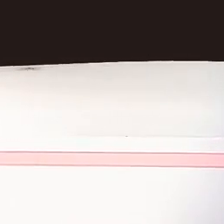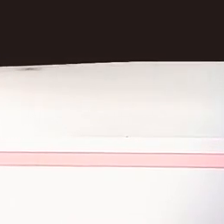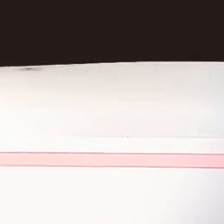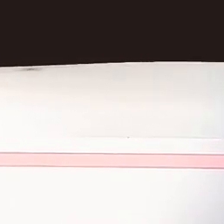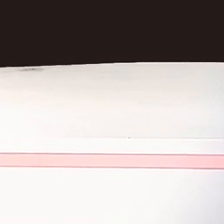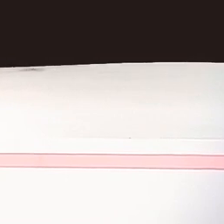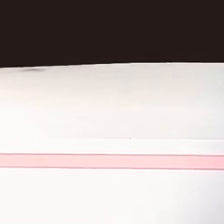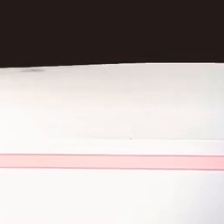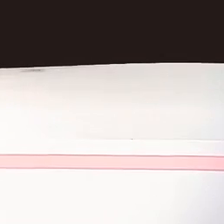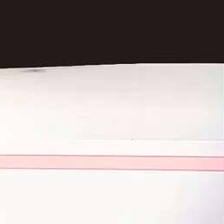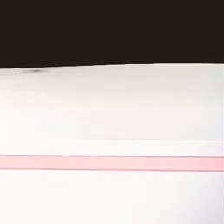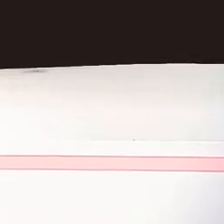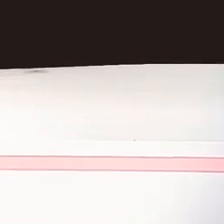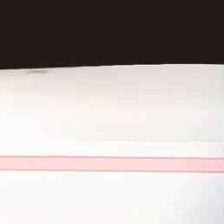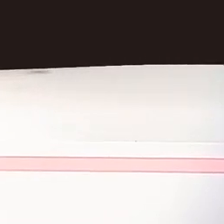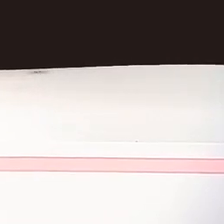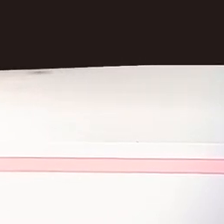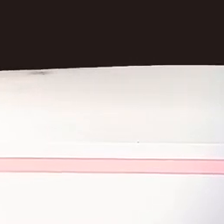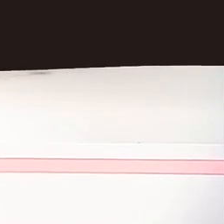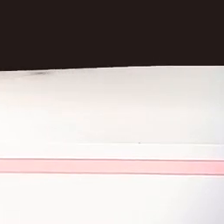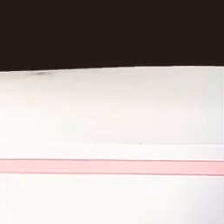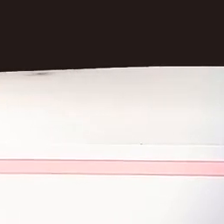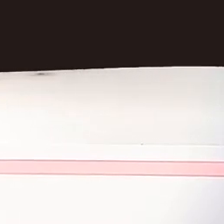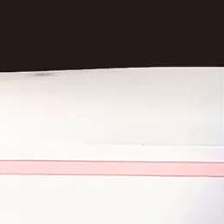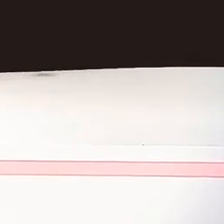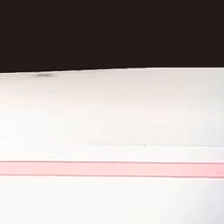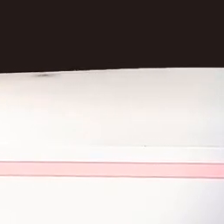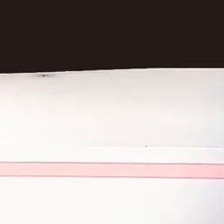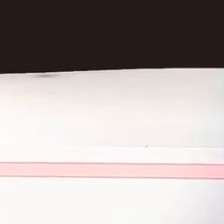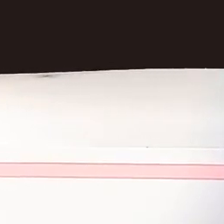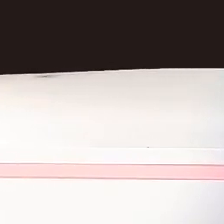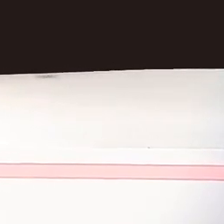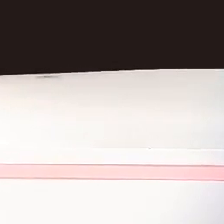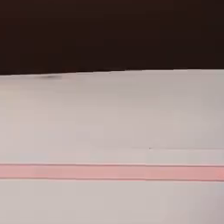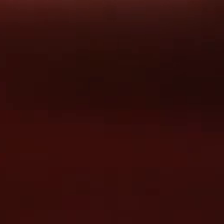nu înregistrează niciun progres. Aici se dau acum lupte de gherilă urbană.